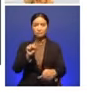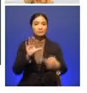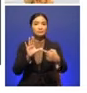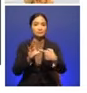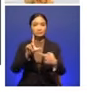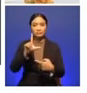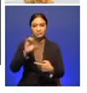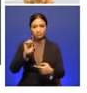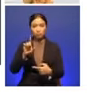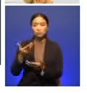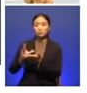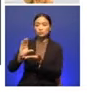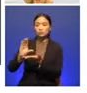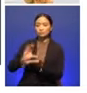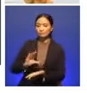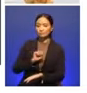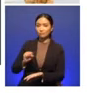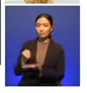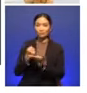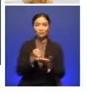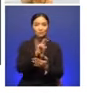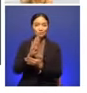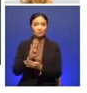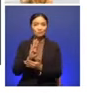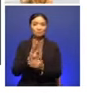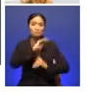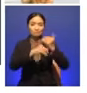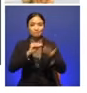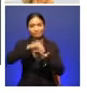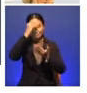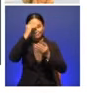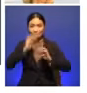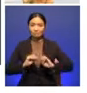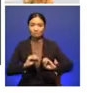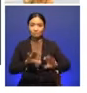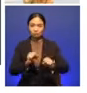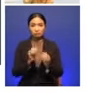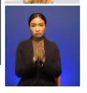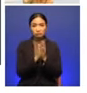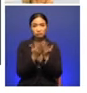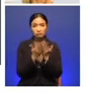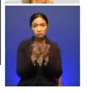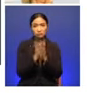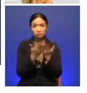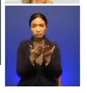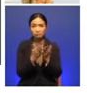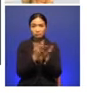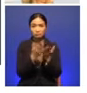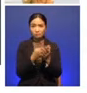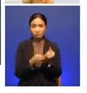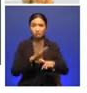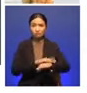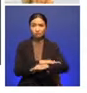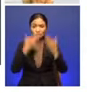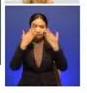ะครับได้ทุนสอสอเนี่ยที่พัฒนาระบบการเรียนการสอนและทำตำราน วดตาบอดจำได้ค ่ะใช่ครับ